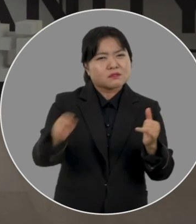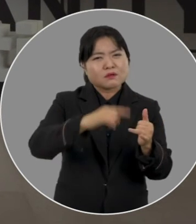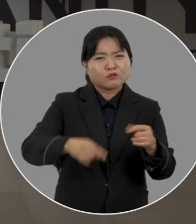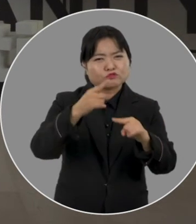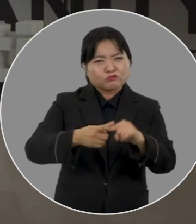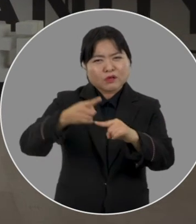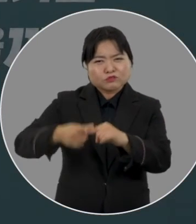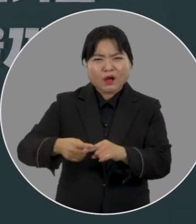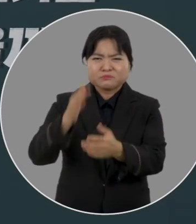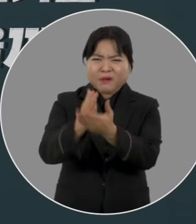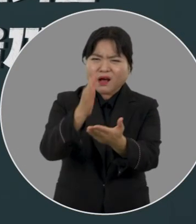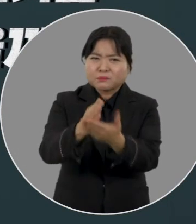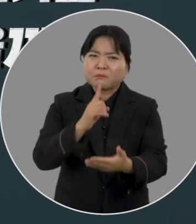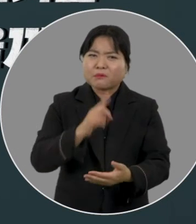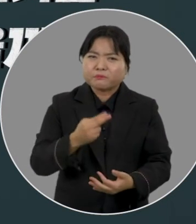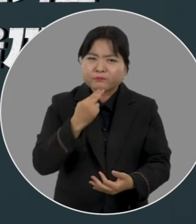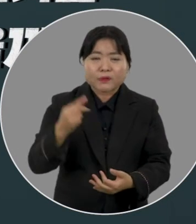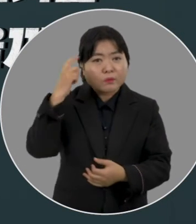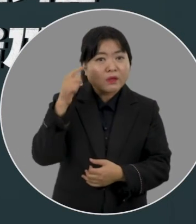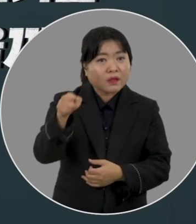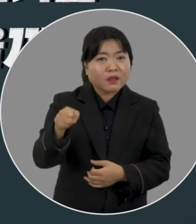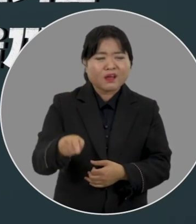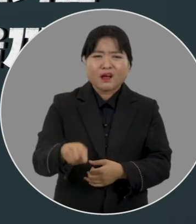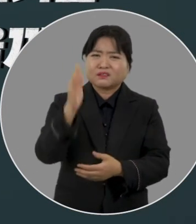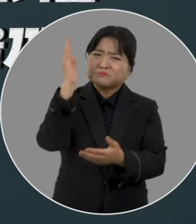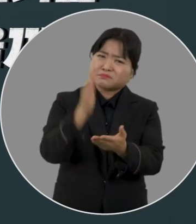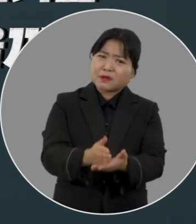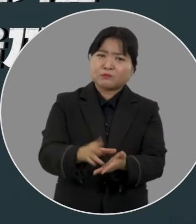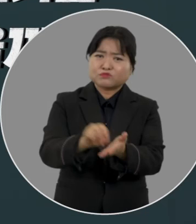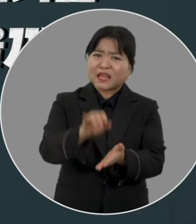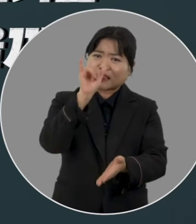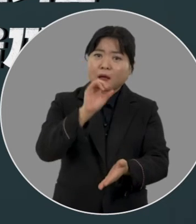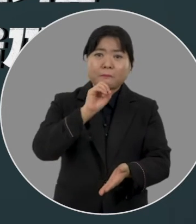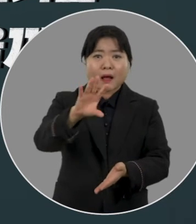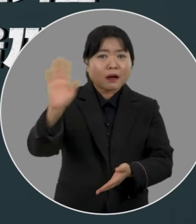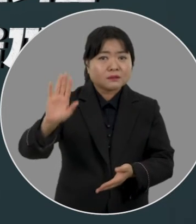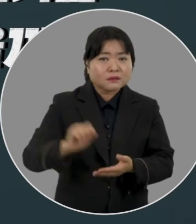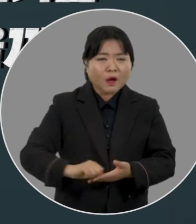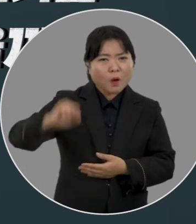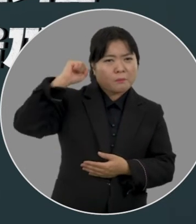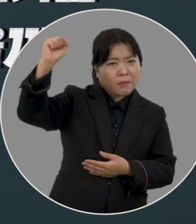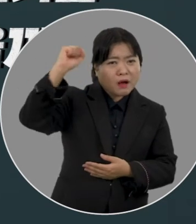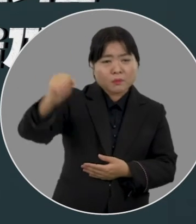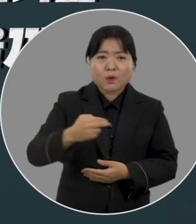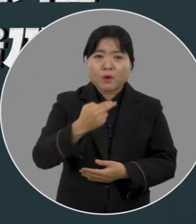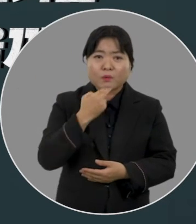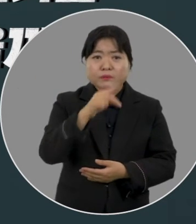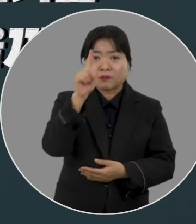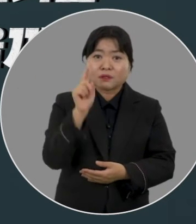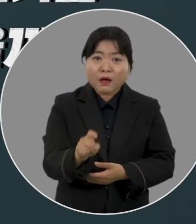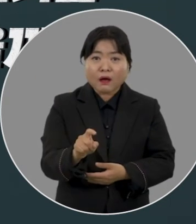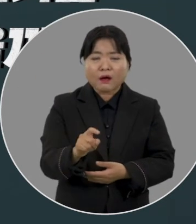걸지 않았을까? 왜 문제 제기를 안 했을까? 왜 태업이나 파업을 하지 않았을까? 굉장히